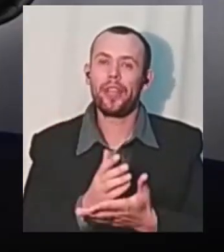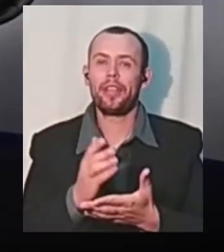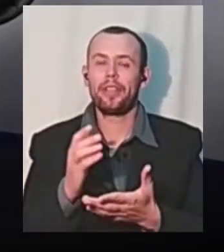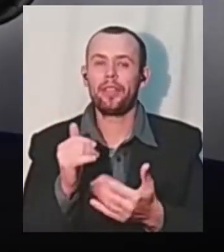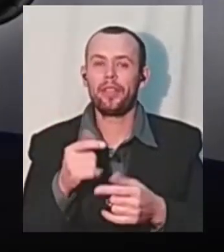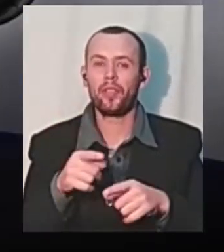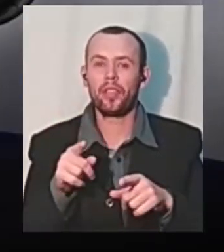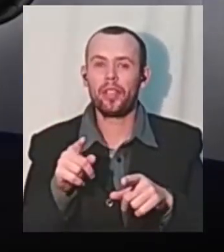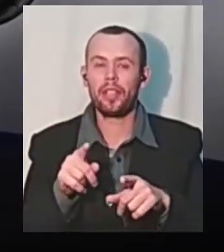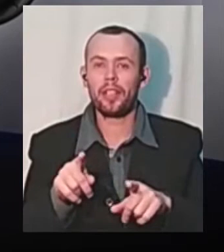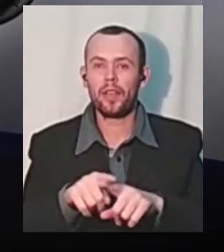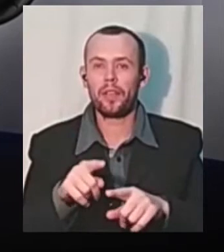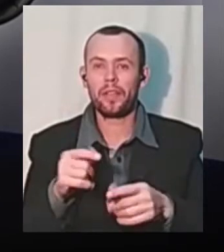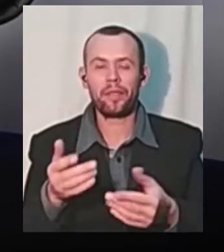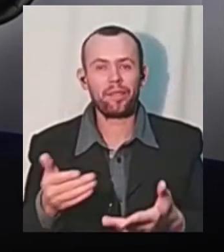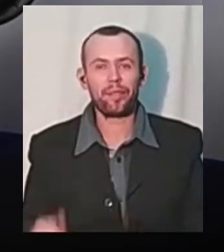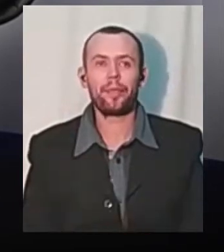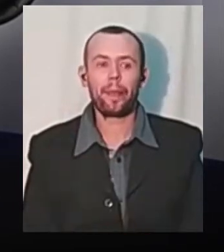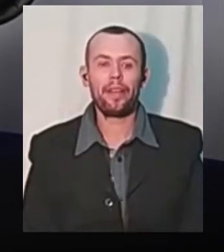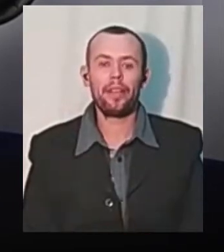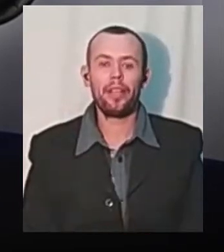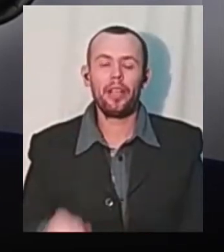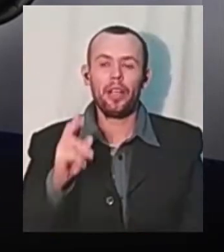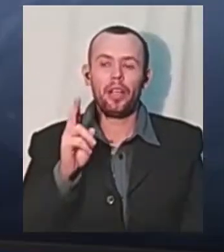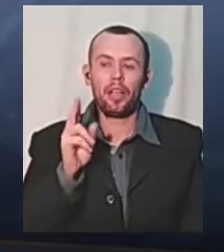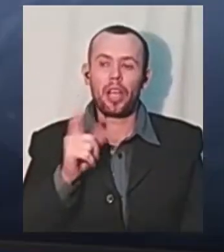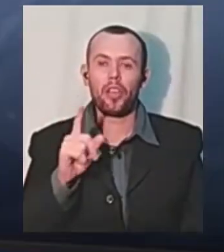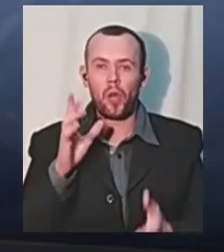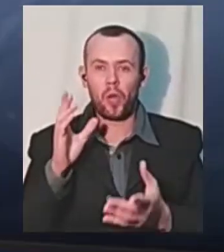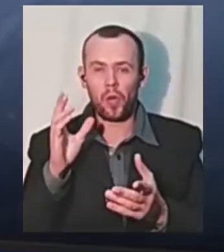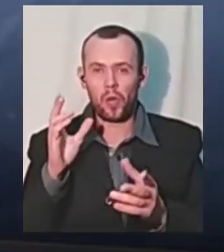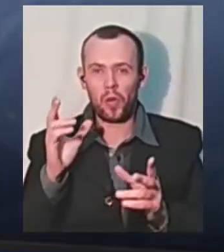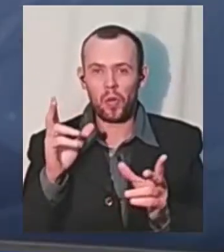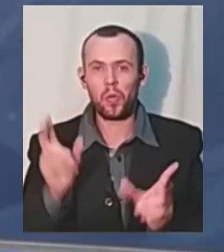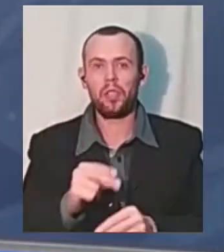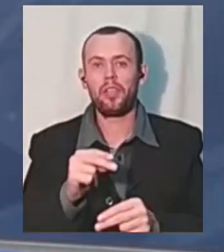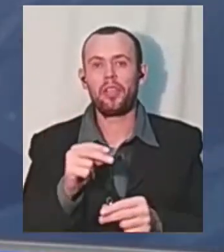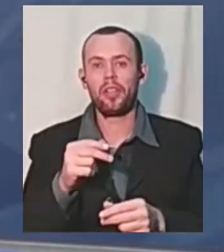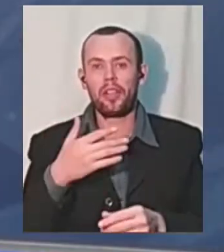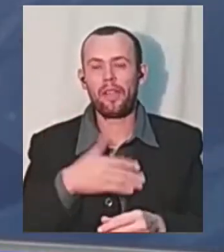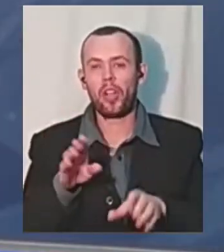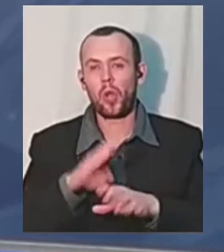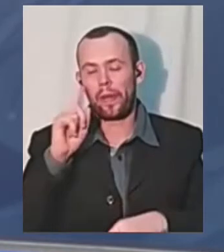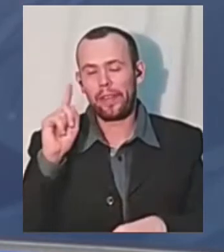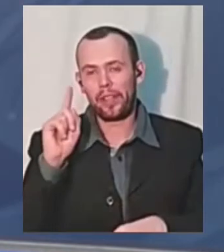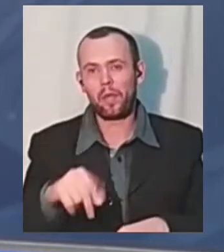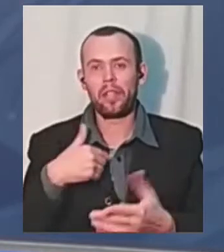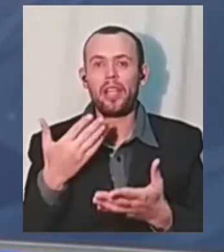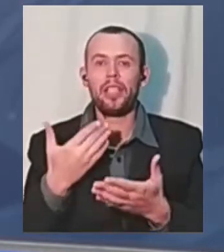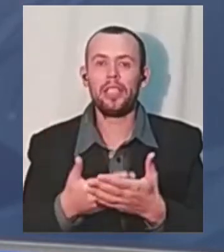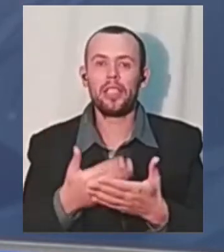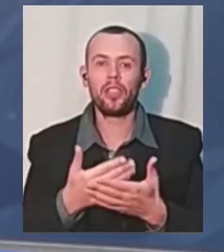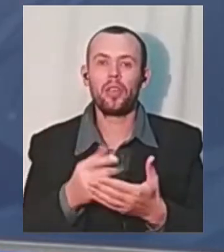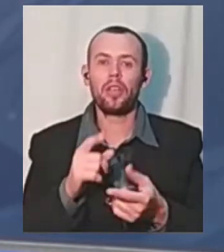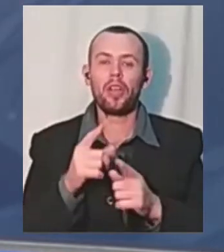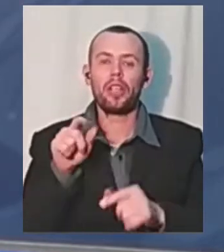про які суми йде мова? Так, є і успішні кейси, і доволі такі відомі. І мені здається, що навіть в ЗМІ не так давно,